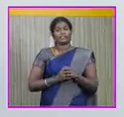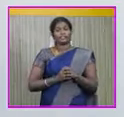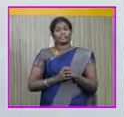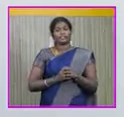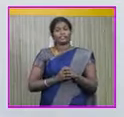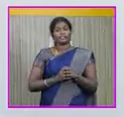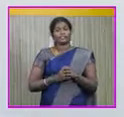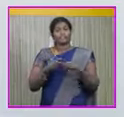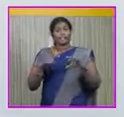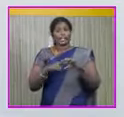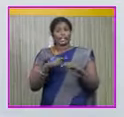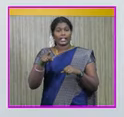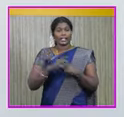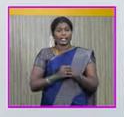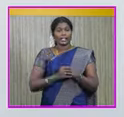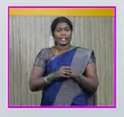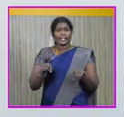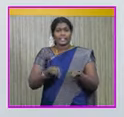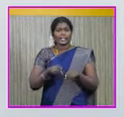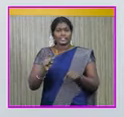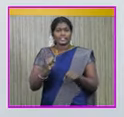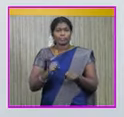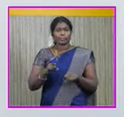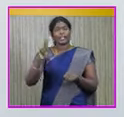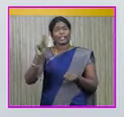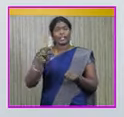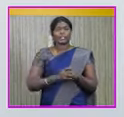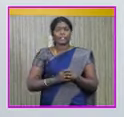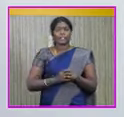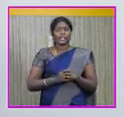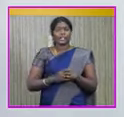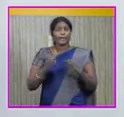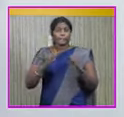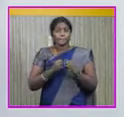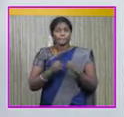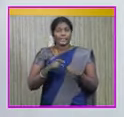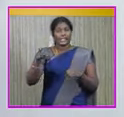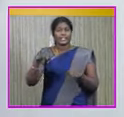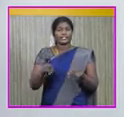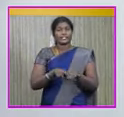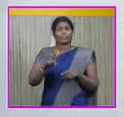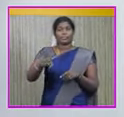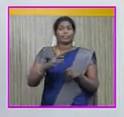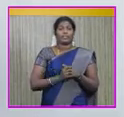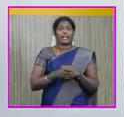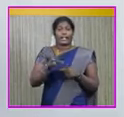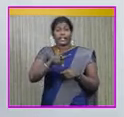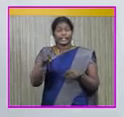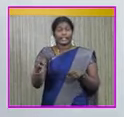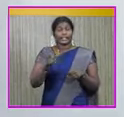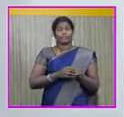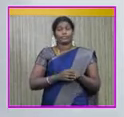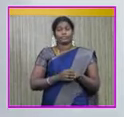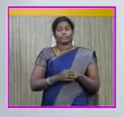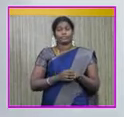கோணம் இ இது எதுக்கு சமமாக இருக்குது? ரெண்டாவது முக்கோணத்தில் கோணம் பிக்கு சமமாக இருக்குது. இது ரெண்டு இந்த ரெண்டு